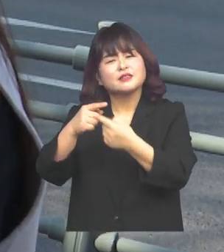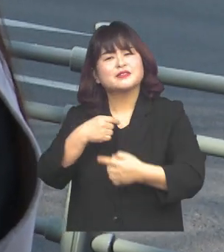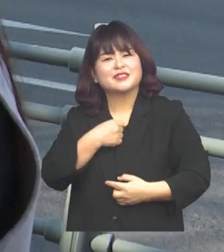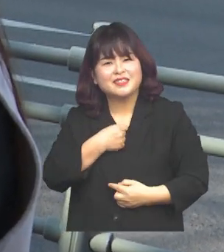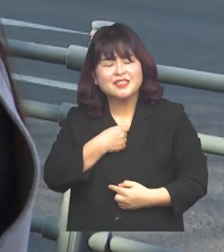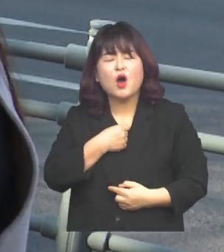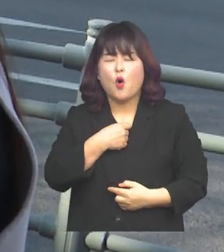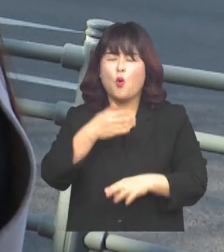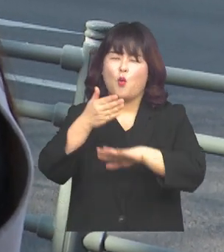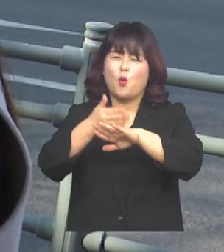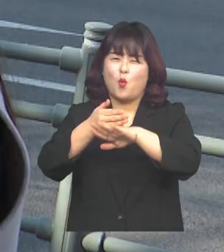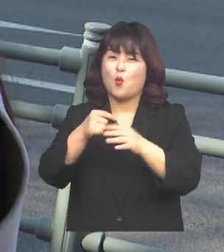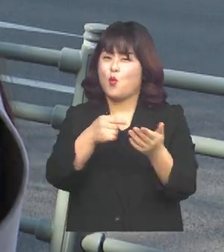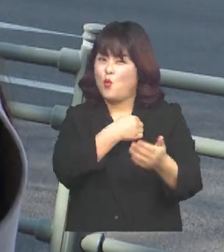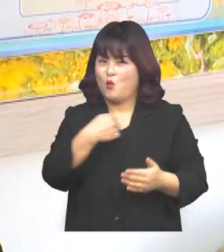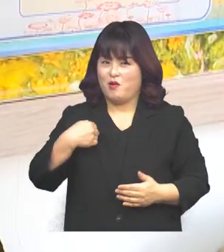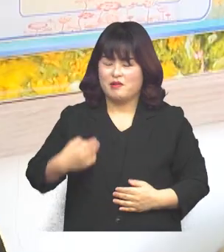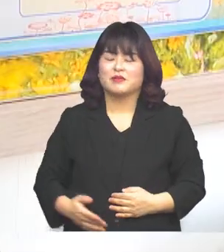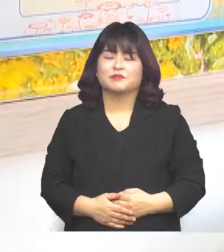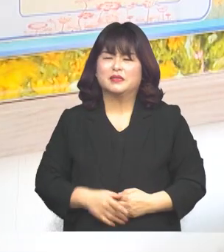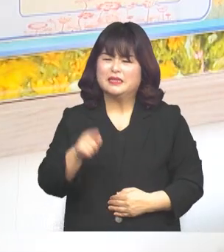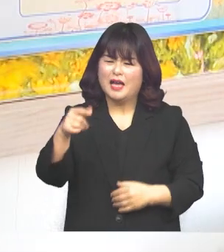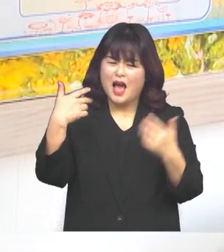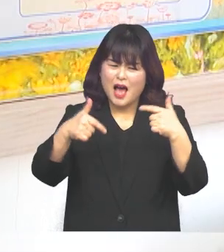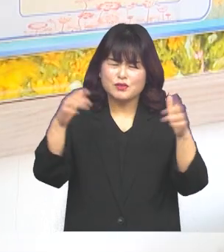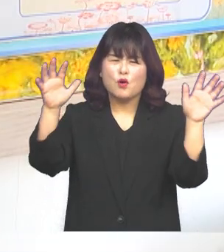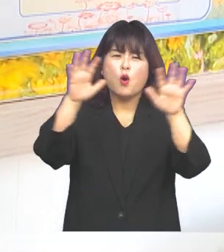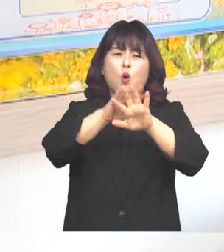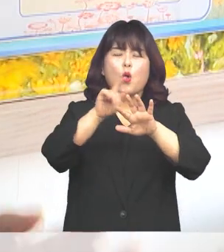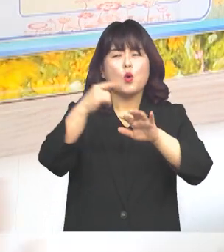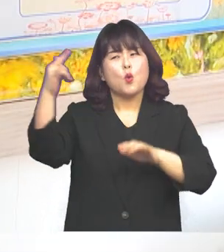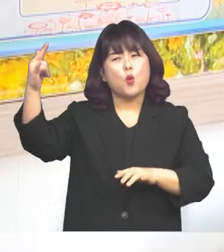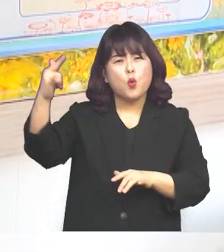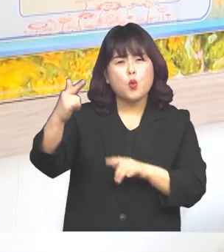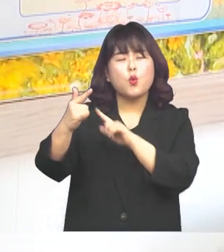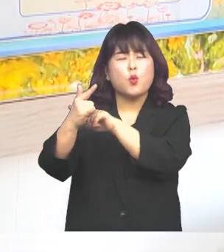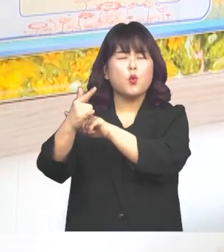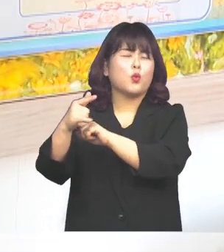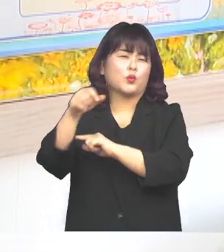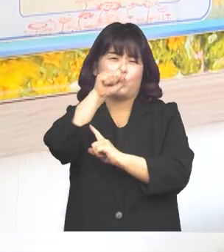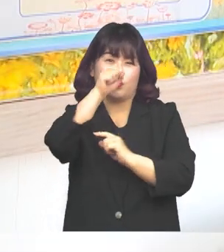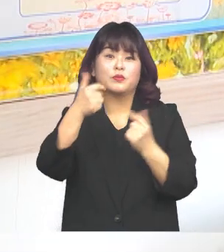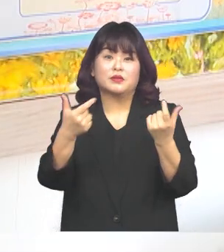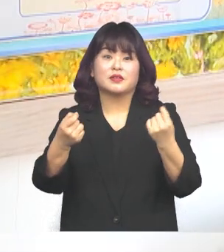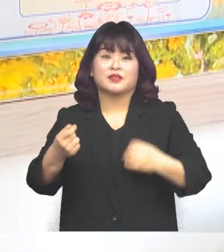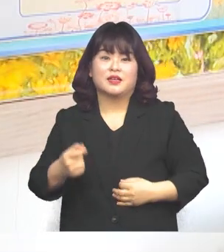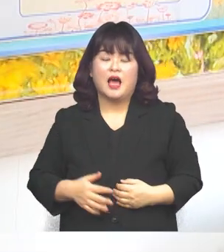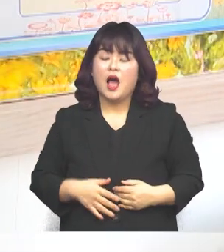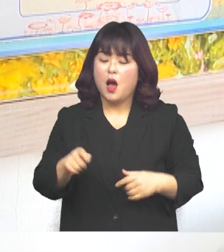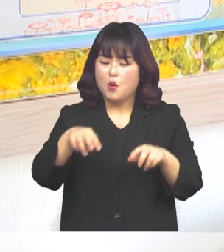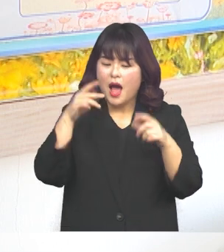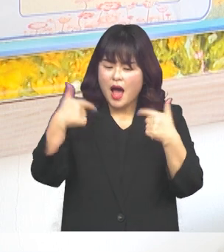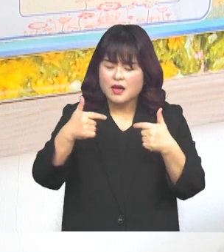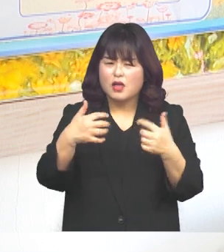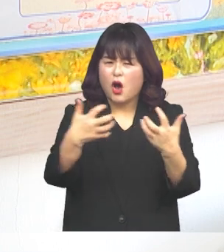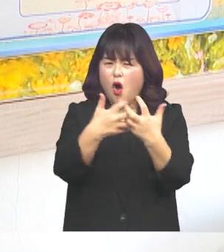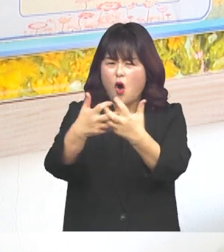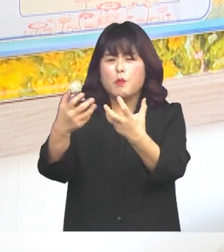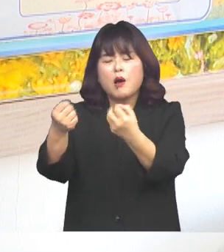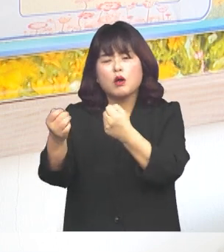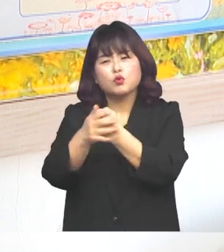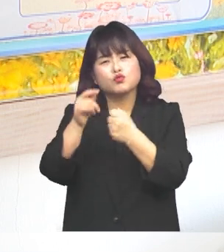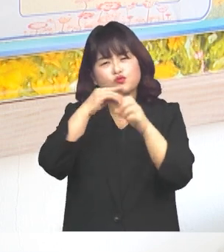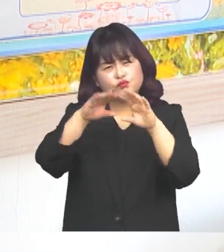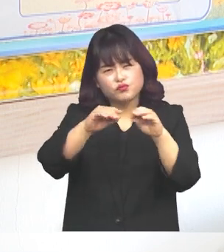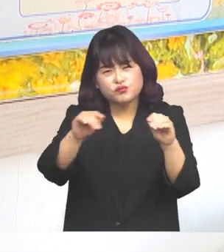시설에 만족감을 나타냈습니다. 거기 거리가 어두웠는데 햇살이 들어오니까 햇살이 너무 가득하고 도로가